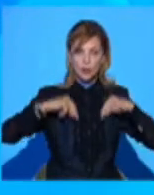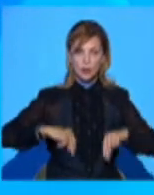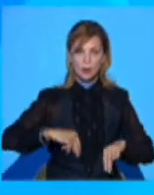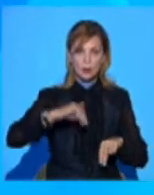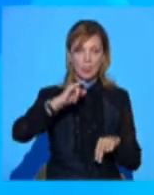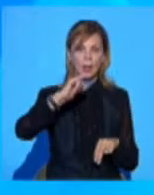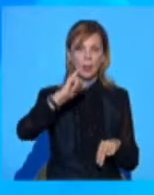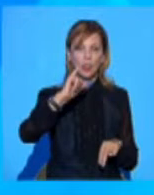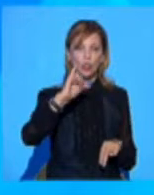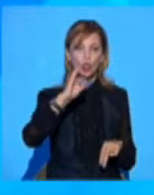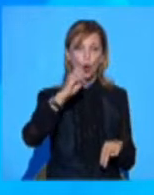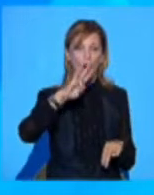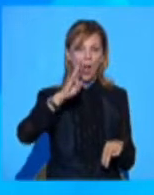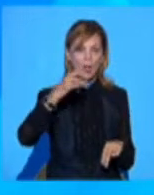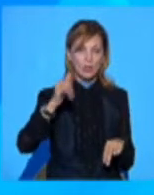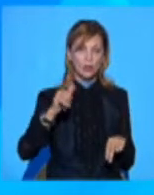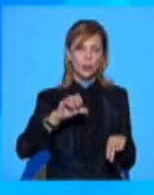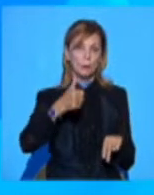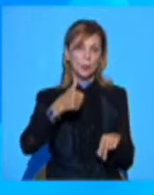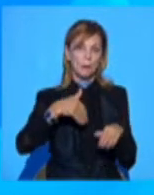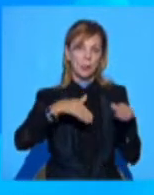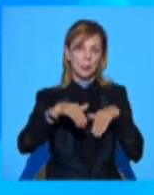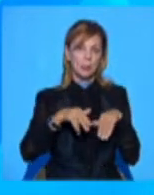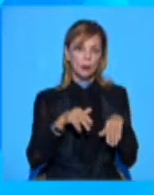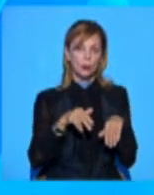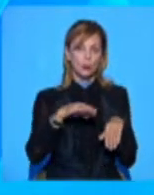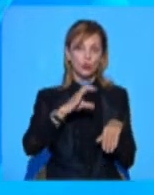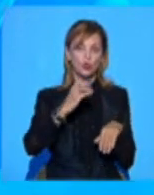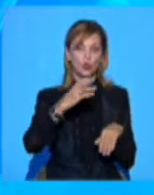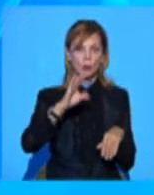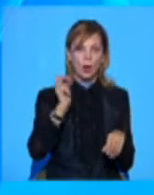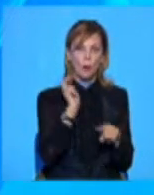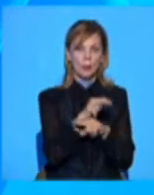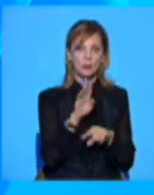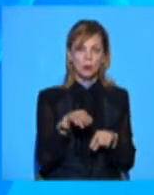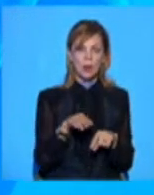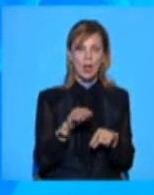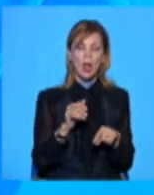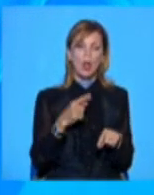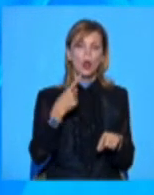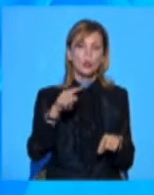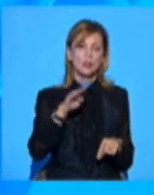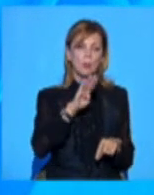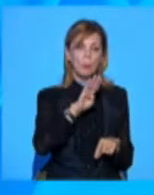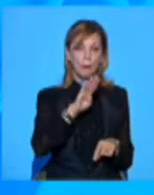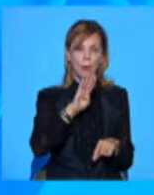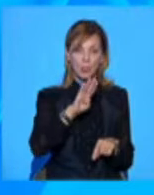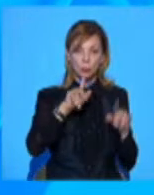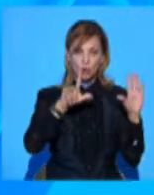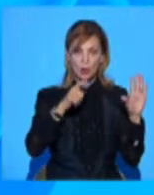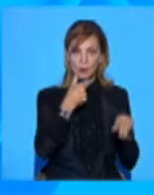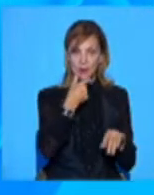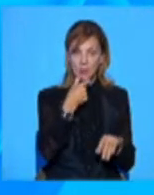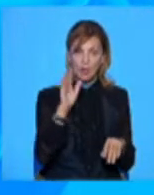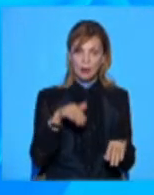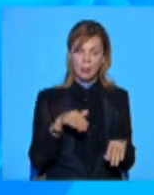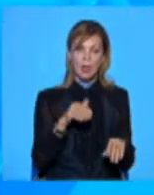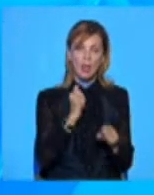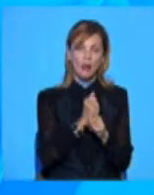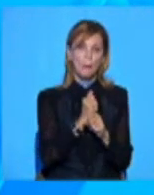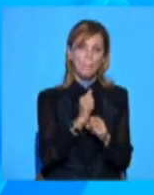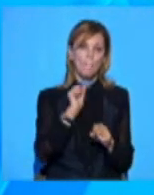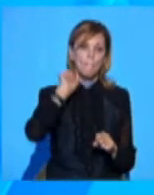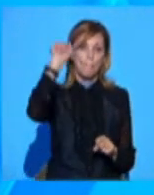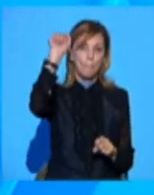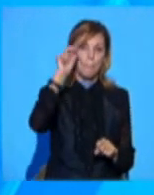Președintele Klaus Iohannis și prim-ministrul Nicolae Ciucă au participat la manifestările prilejuite de aniversarea 147 de ani de la crearea